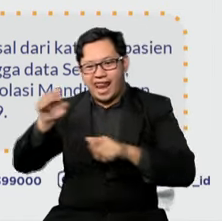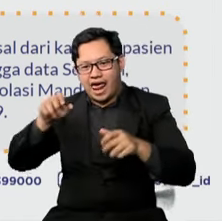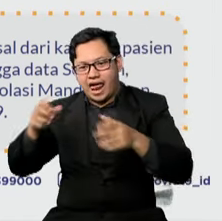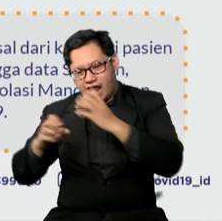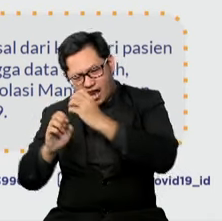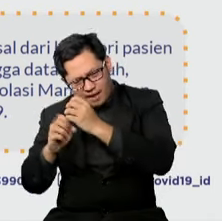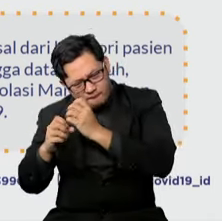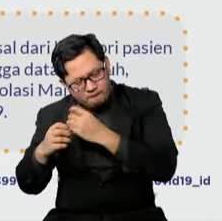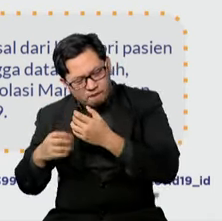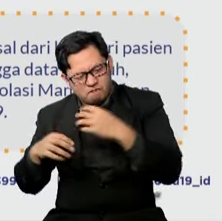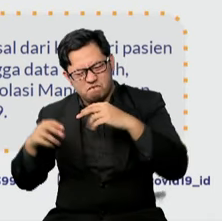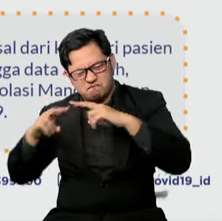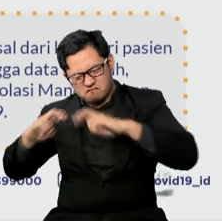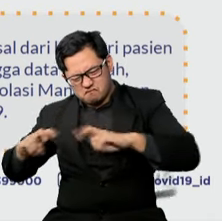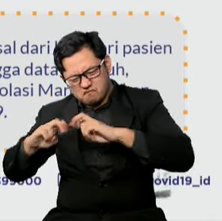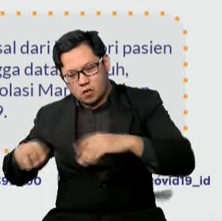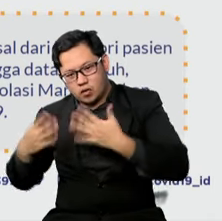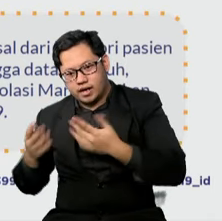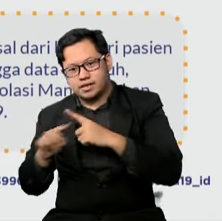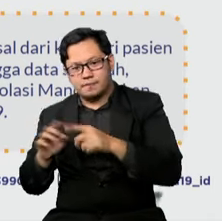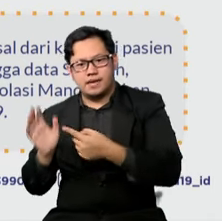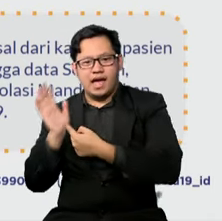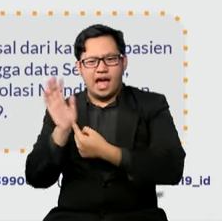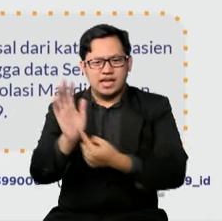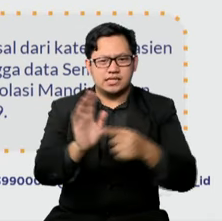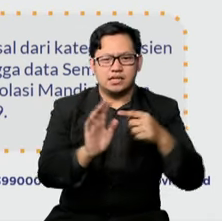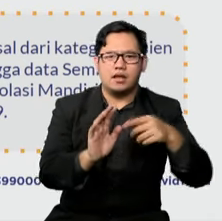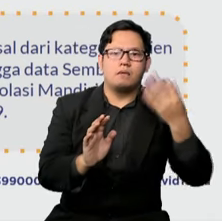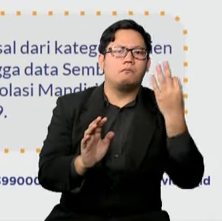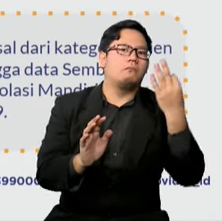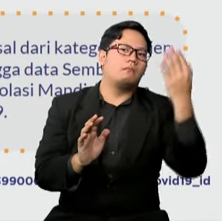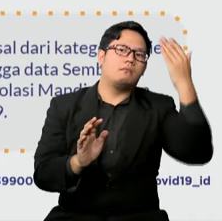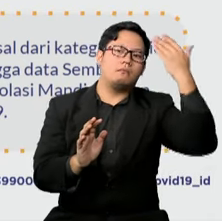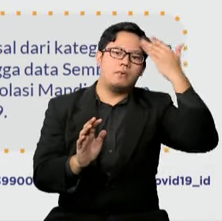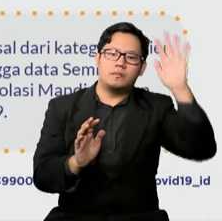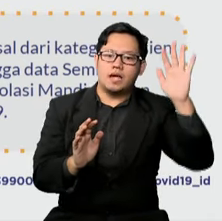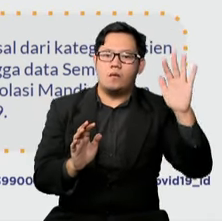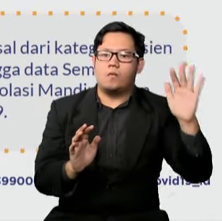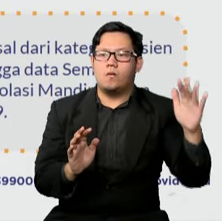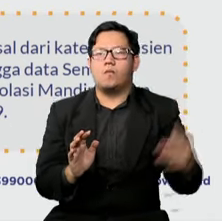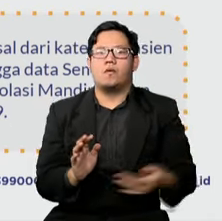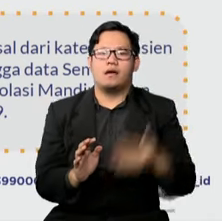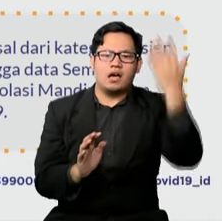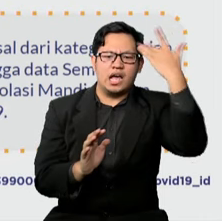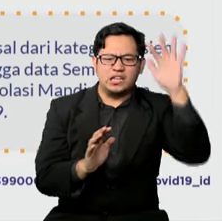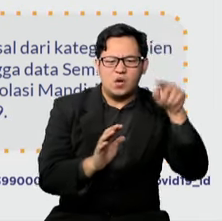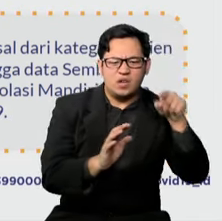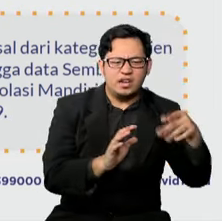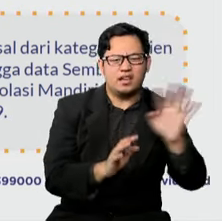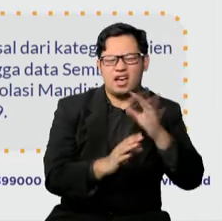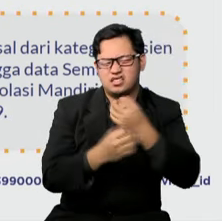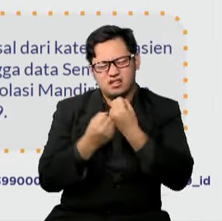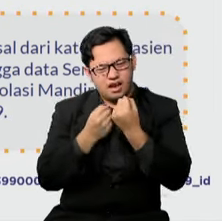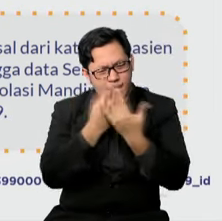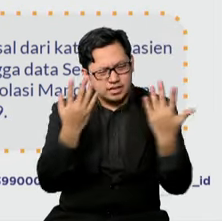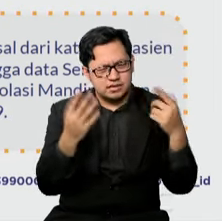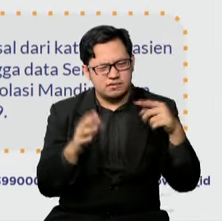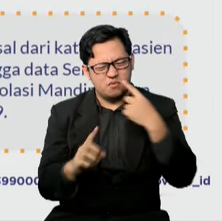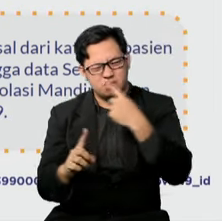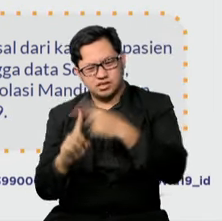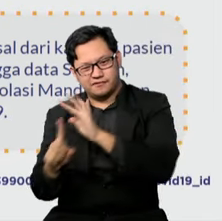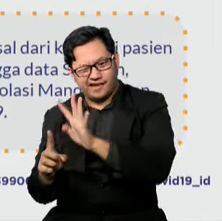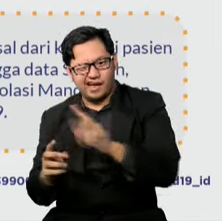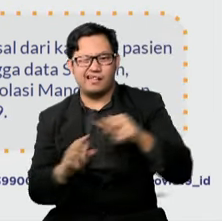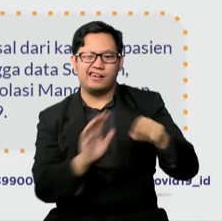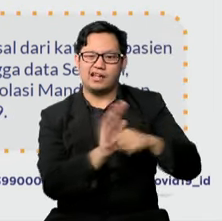ternyata tidak dapat terdeteksi nih ini positif atau negatif bisa jadi karena viral load nya dia rendah atau airnya tidak jelas bisa diketahui dia bertindak